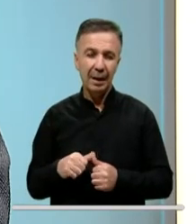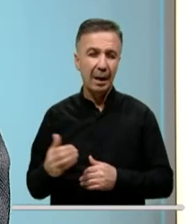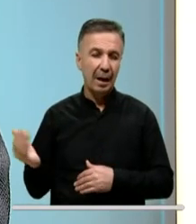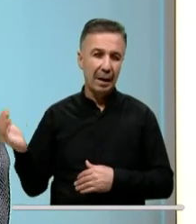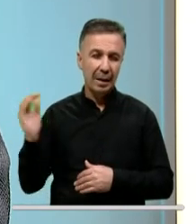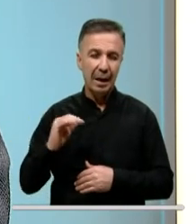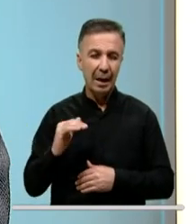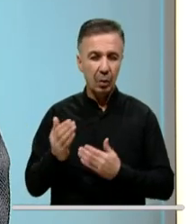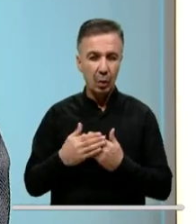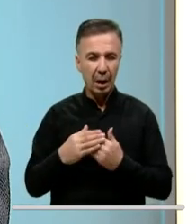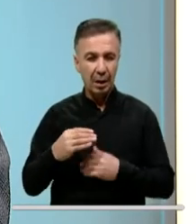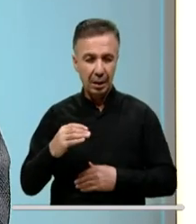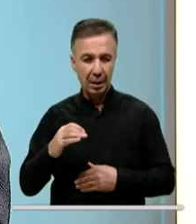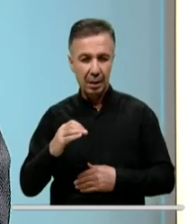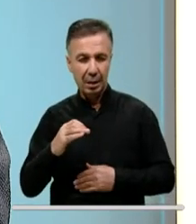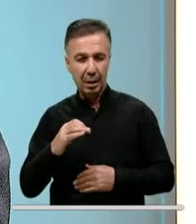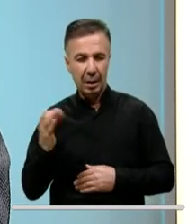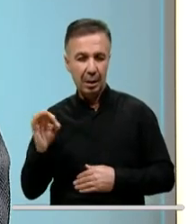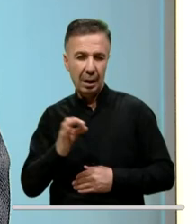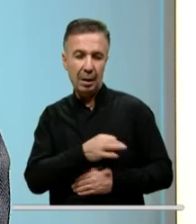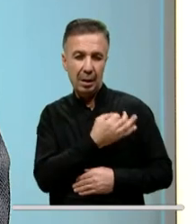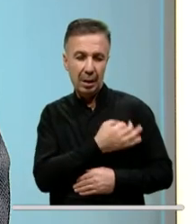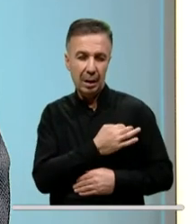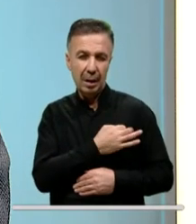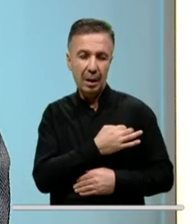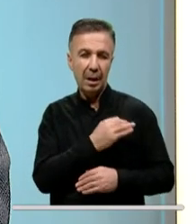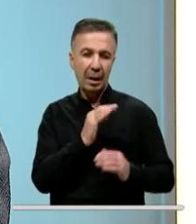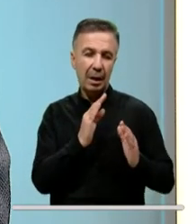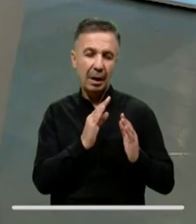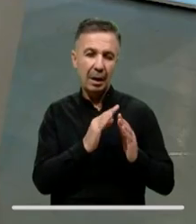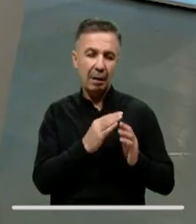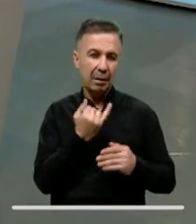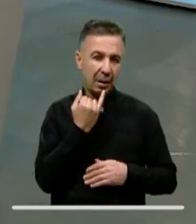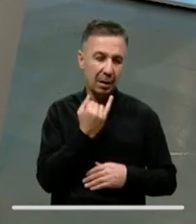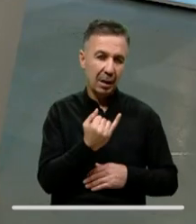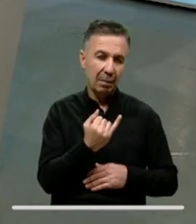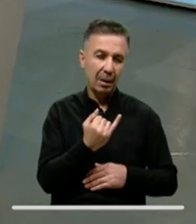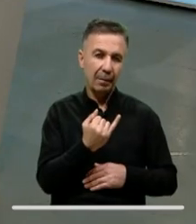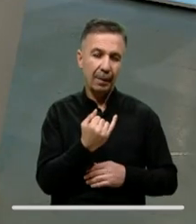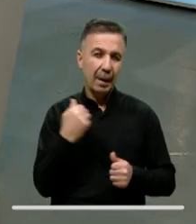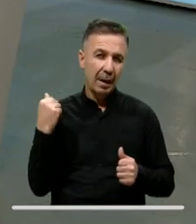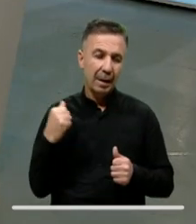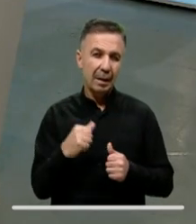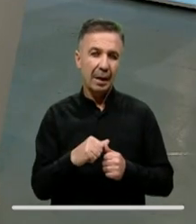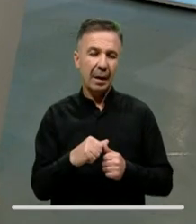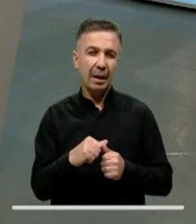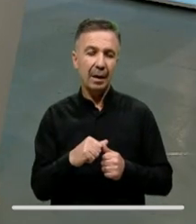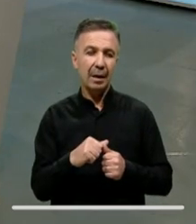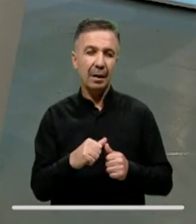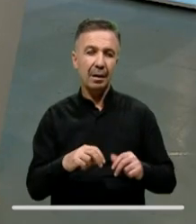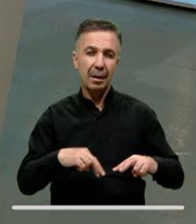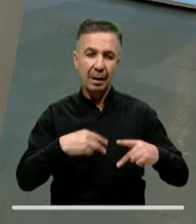düğünde takılan takıların, ne bileyim çocuk görmesi, ev görmesi gibi hediyelerin birebir tekrarının iade